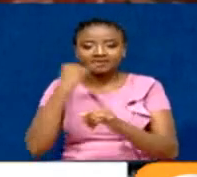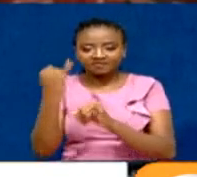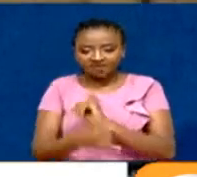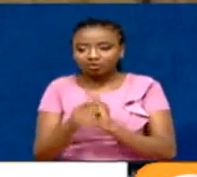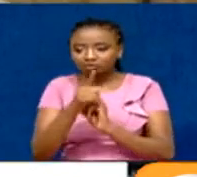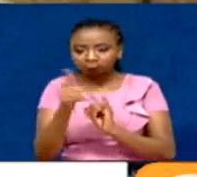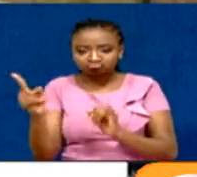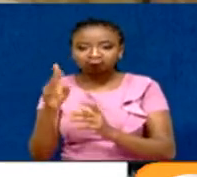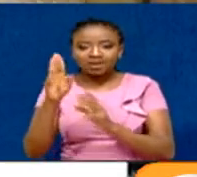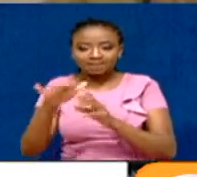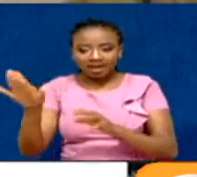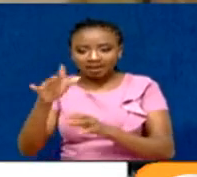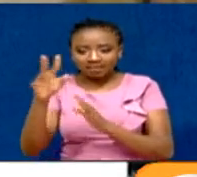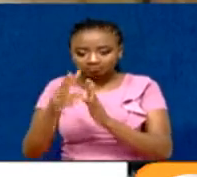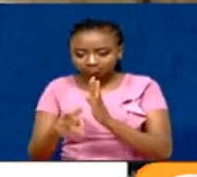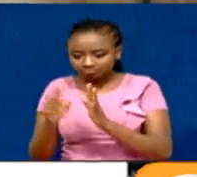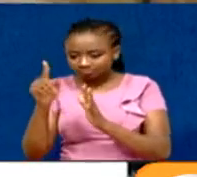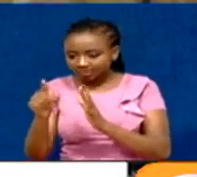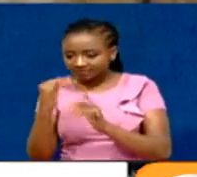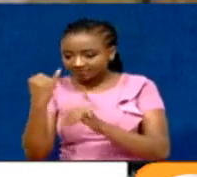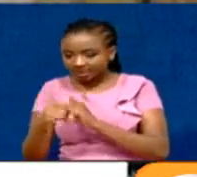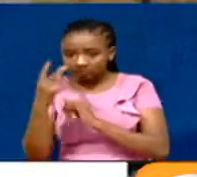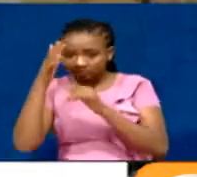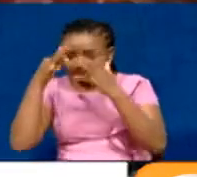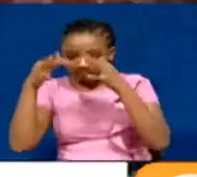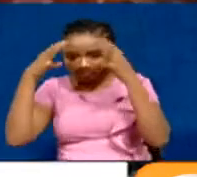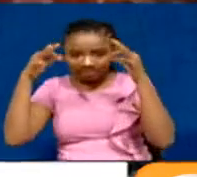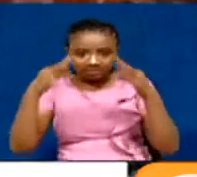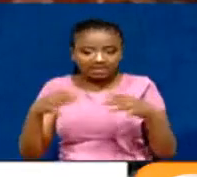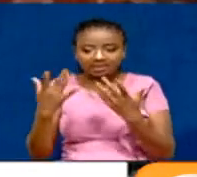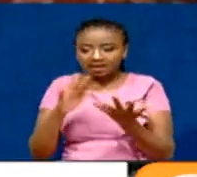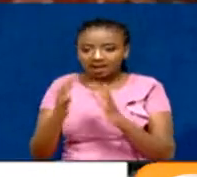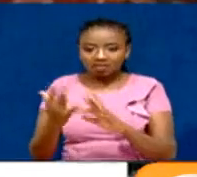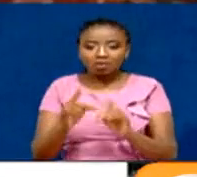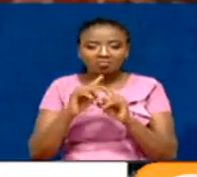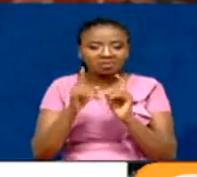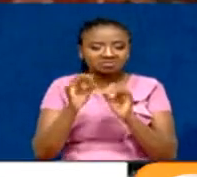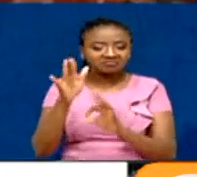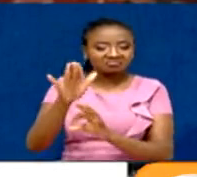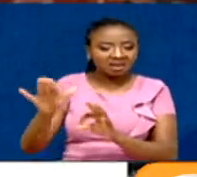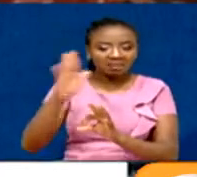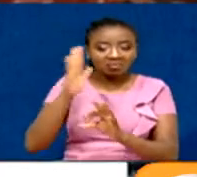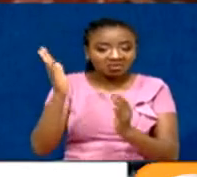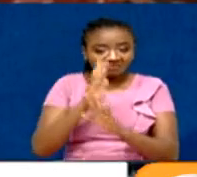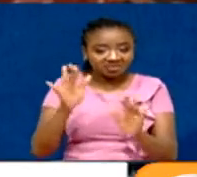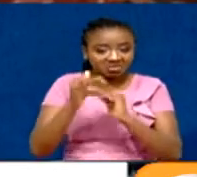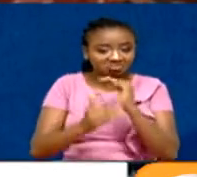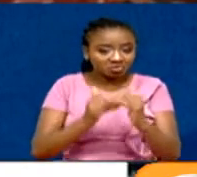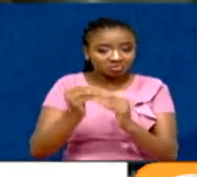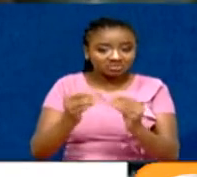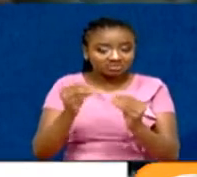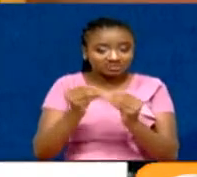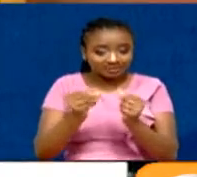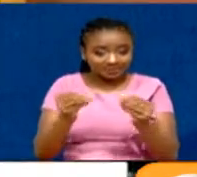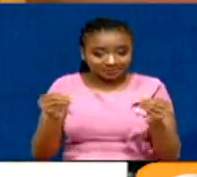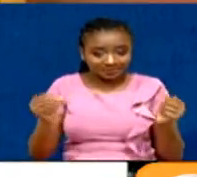wanaweza kupendekeza mabadiliko. Haijabainika iwapo bunge la kitaifa litafaulu kutamatisha shughuli kuhusu mswada huo